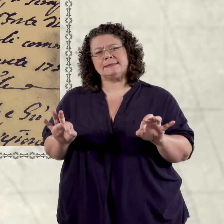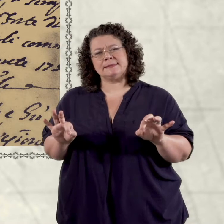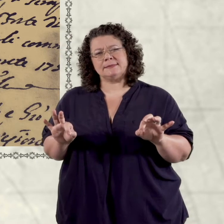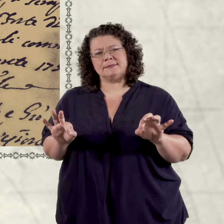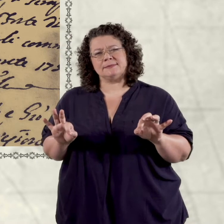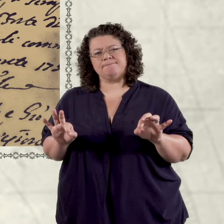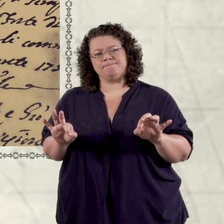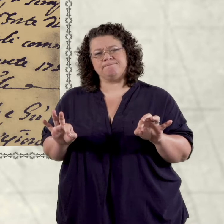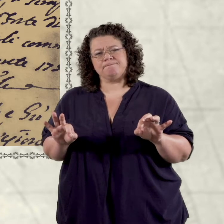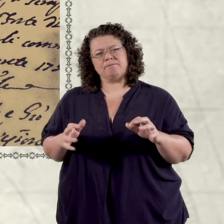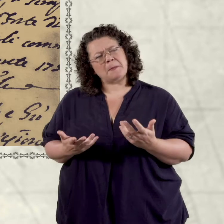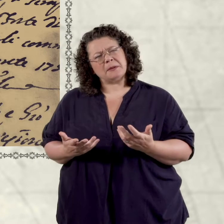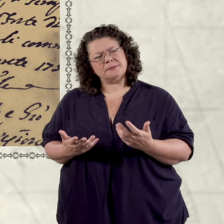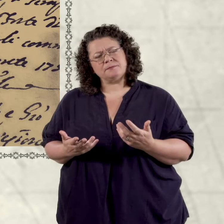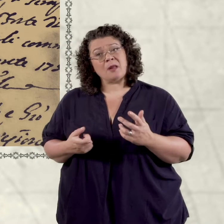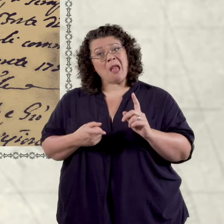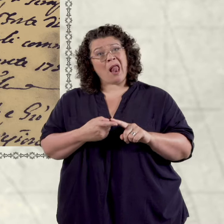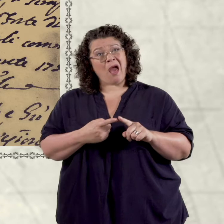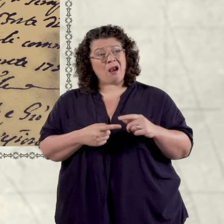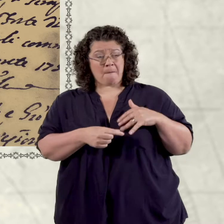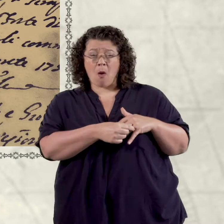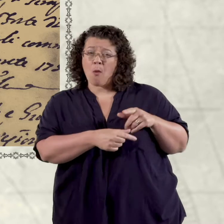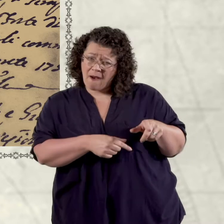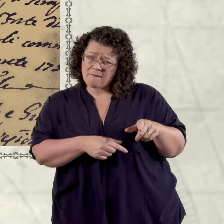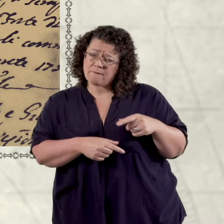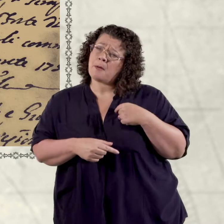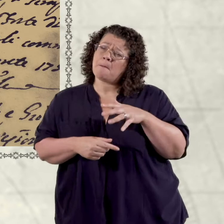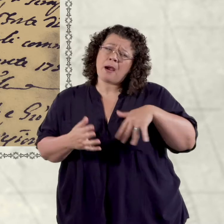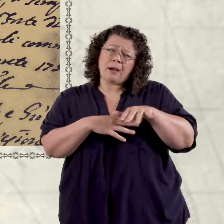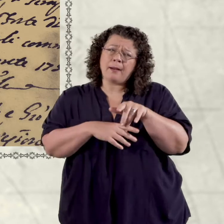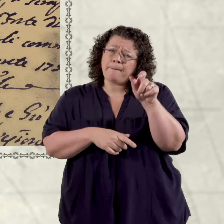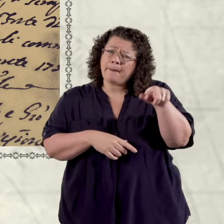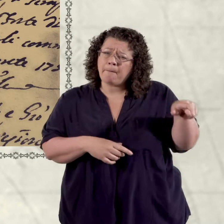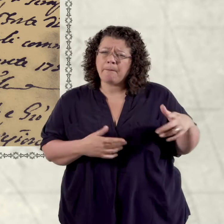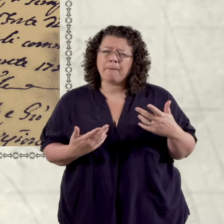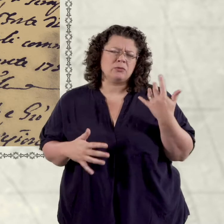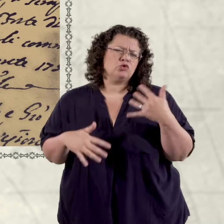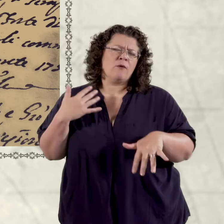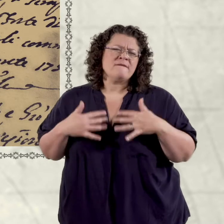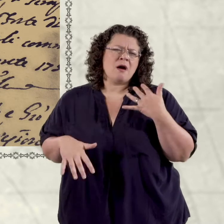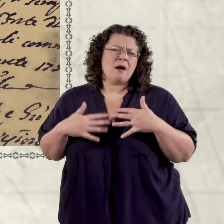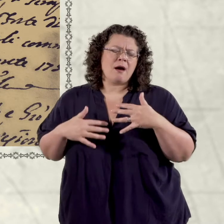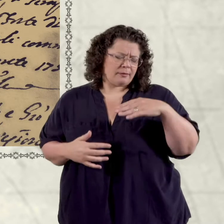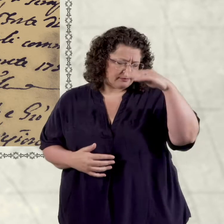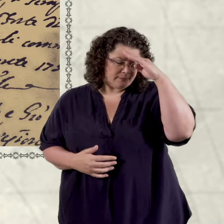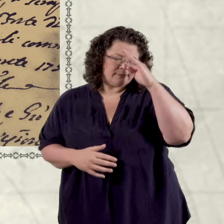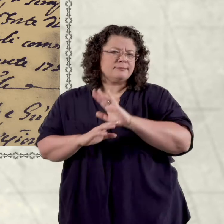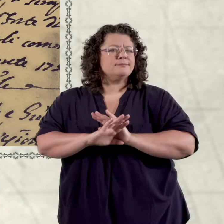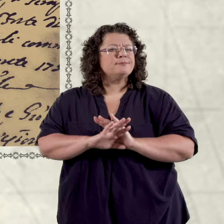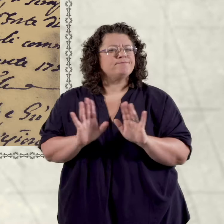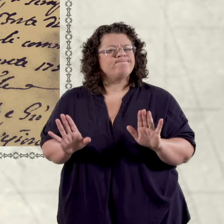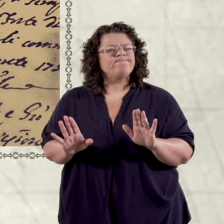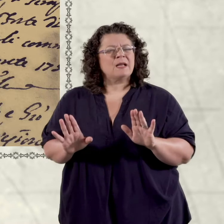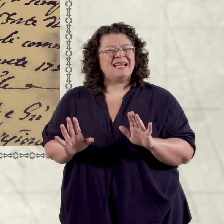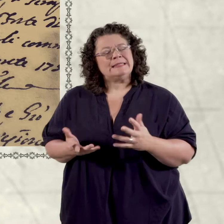ryw fath. Roedd ym mhobol i ag Elinor wedi dioddef digon. A ro'n i